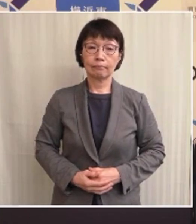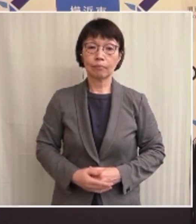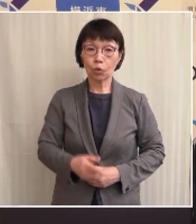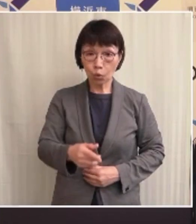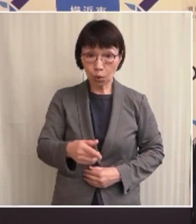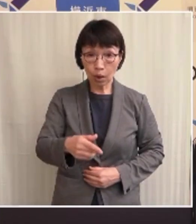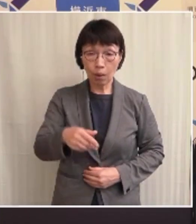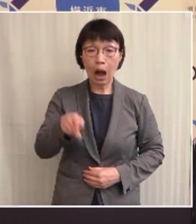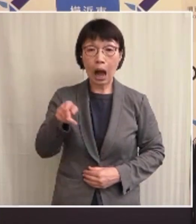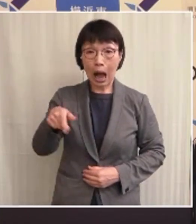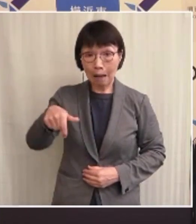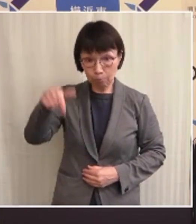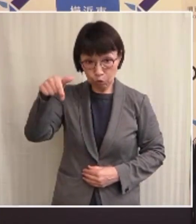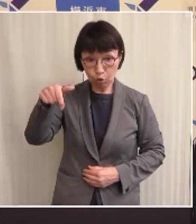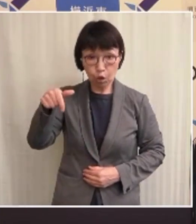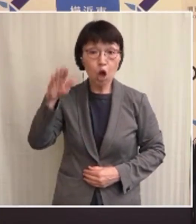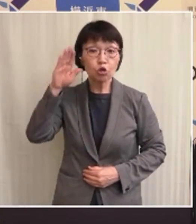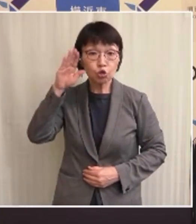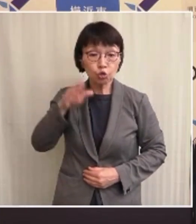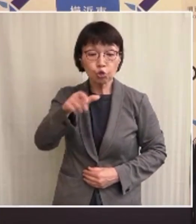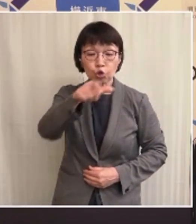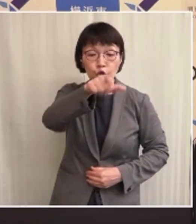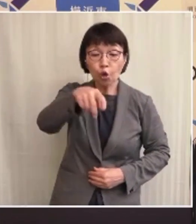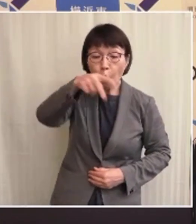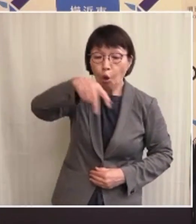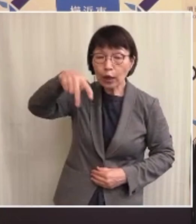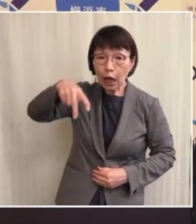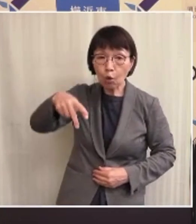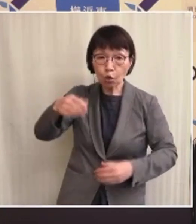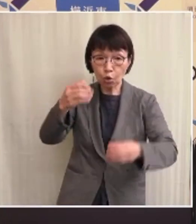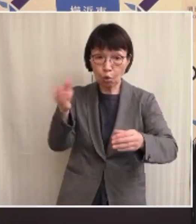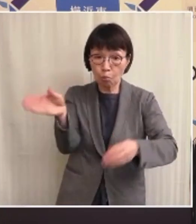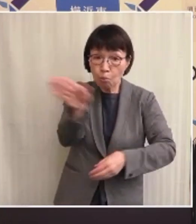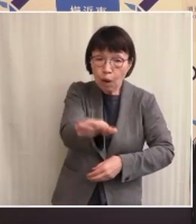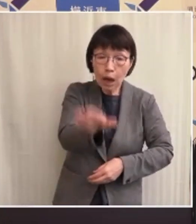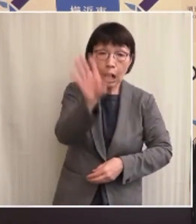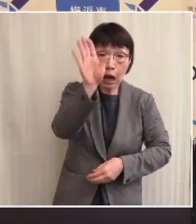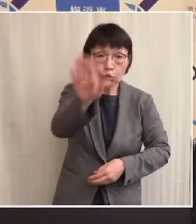これハンプ、スムーズ横断歩道を作った後ですね、ハンプ作った後ですね。